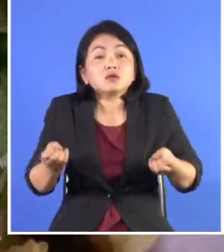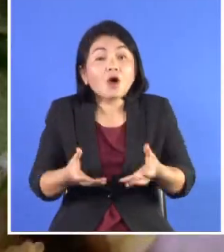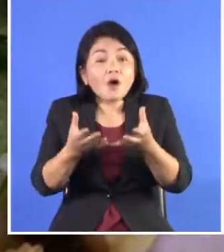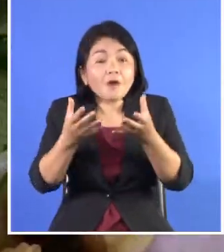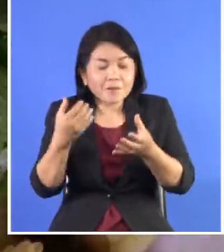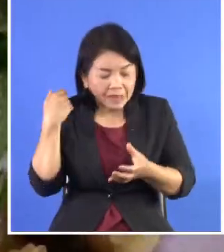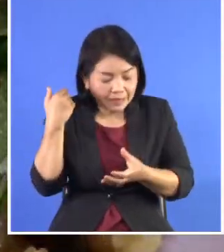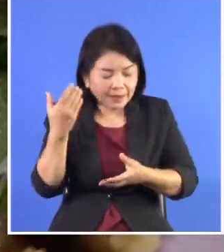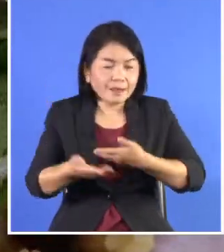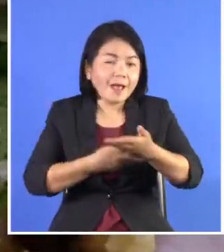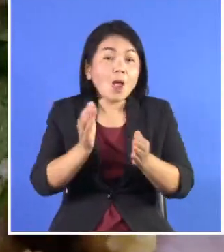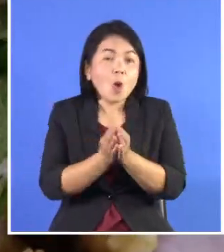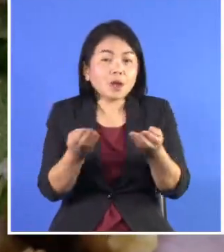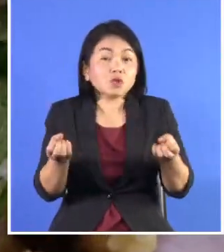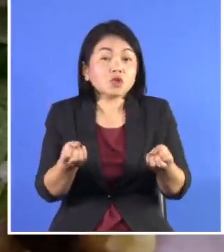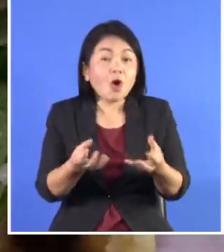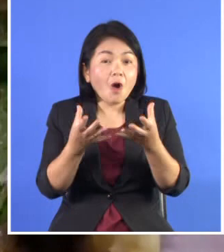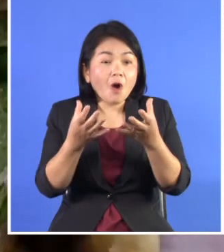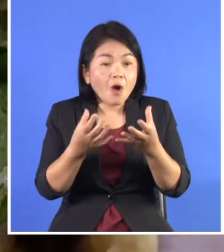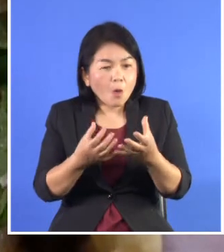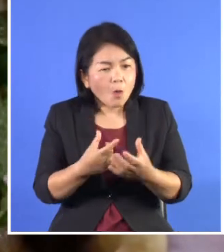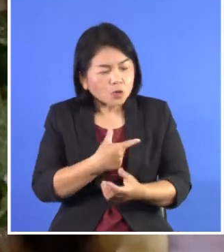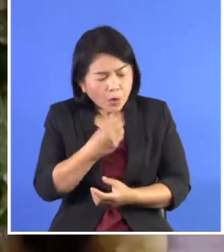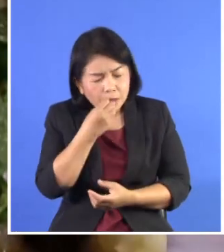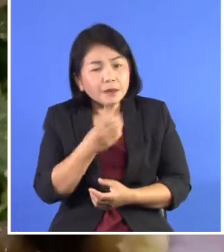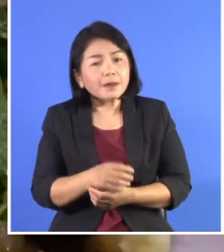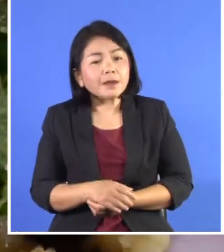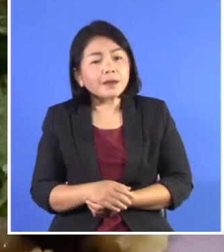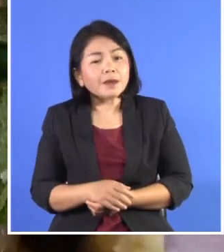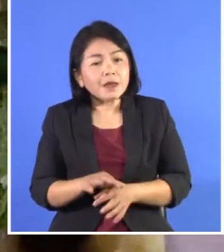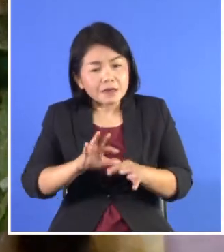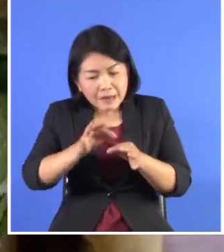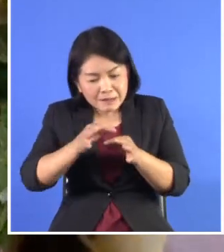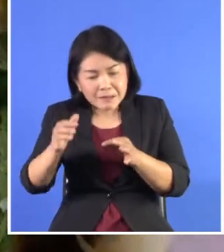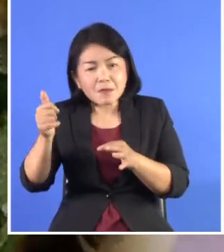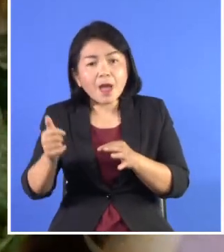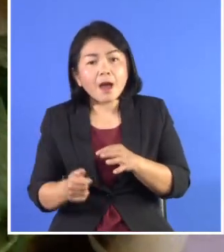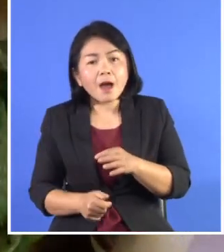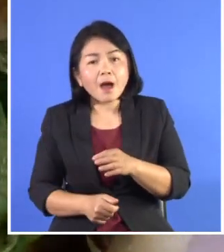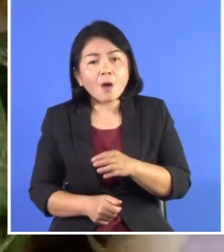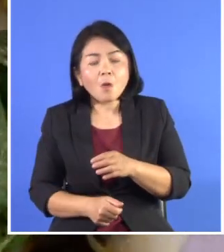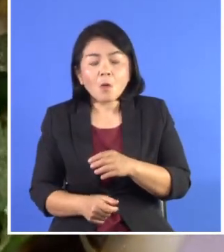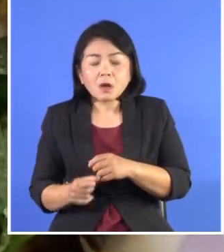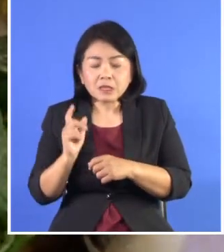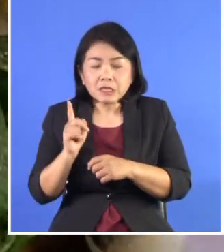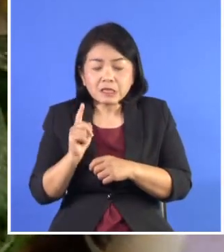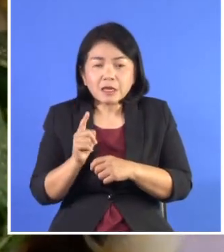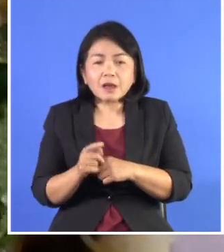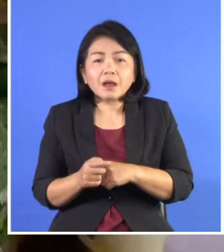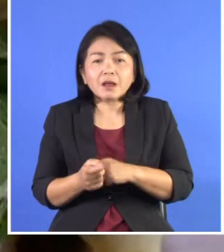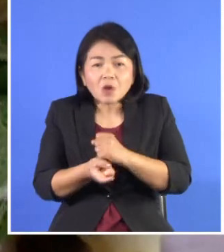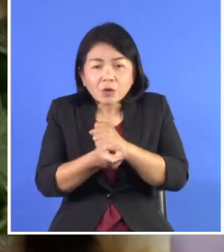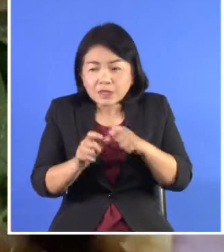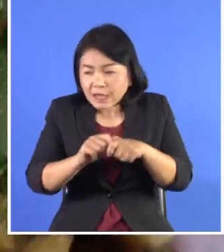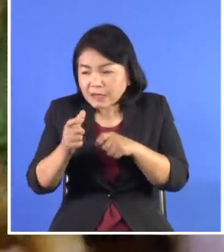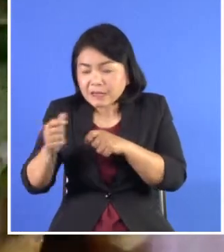หลักๆขายหอยทอดโอ้โหแล้วยมชอบมากถั่วงอกไม่มีหัวไม่มีหางแบบนี ้ โอ้โหปกตินี่คือมันมีหัวมีหางอยู่ก็ไม่ค่อย